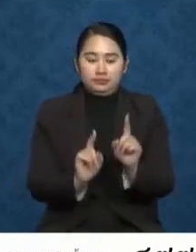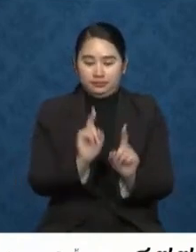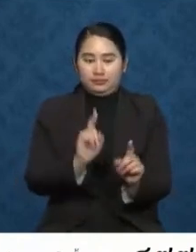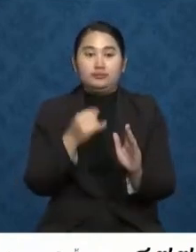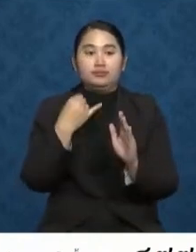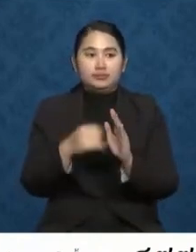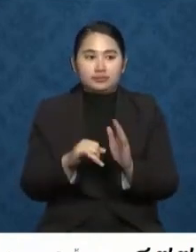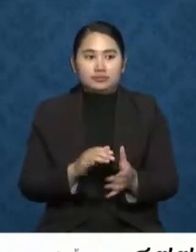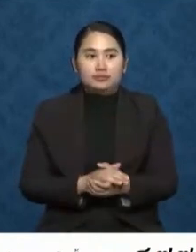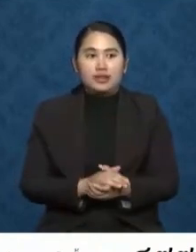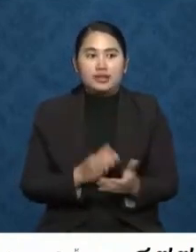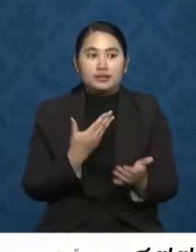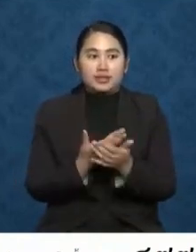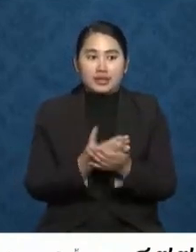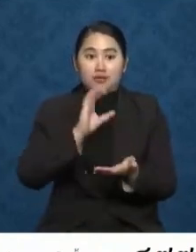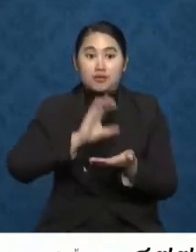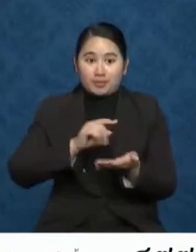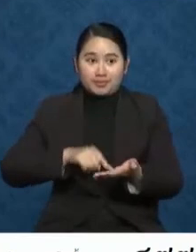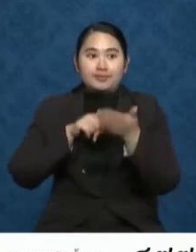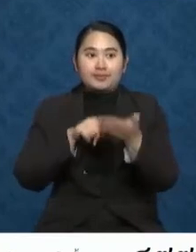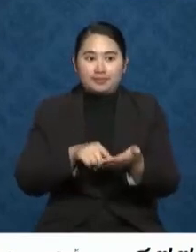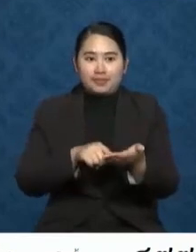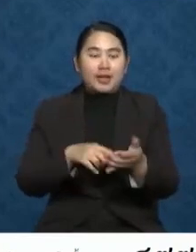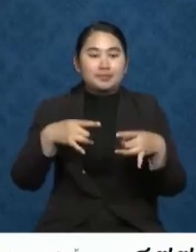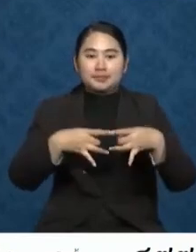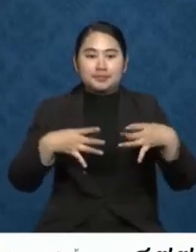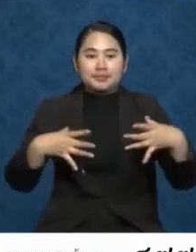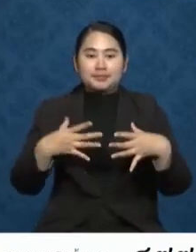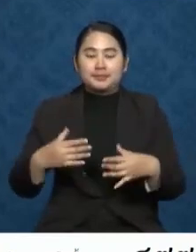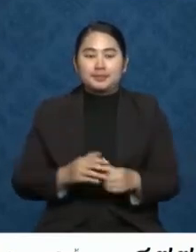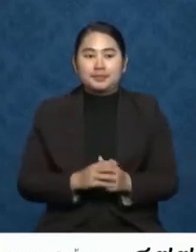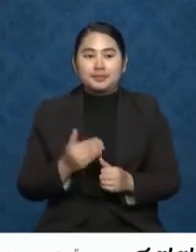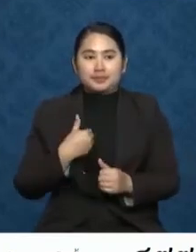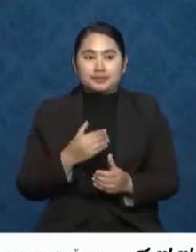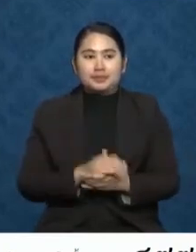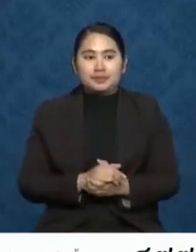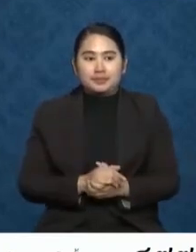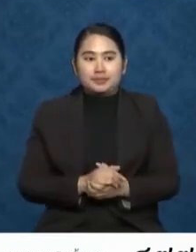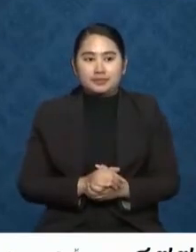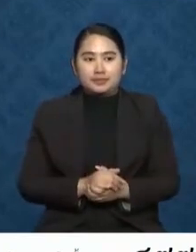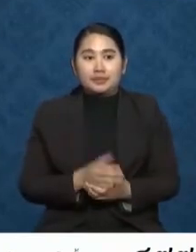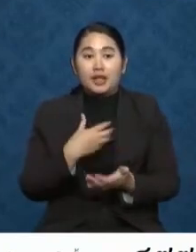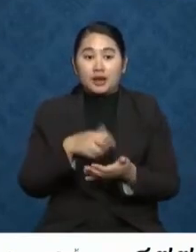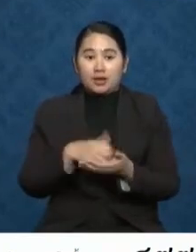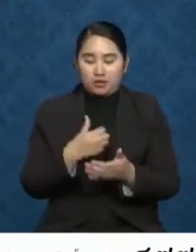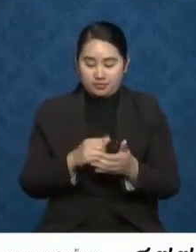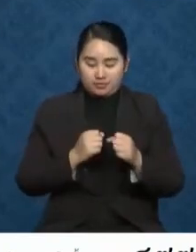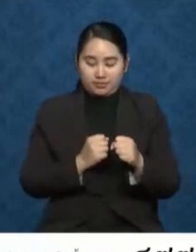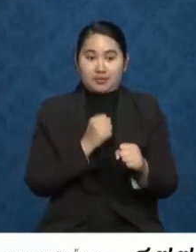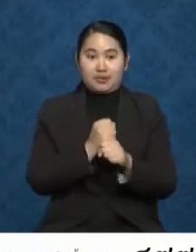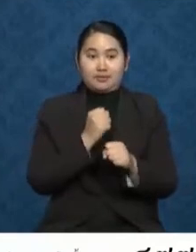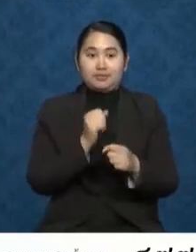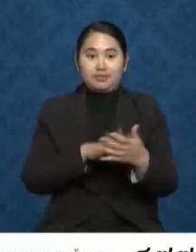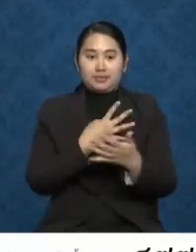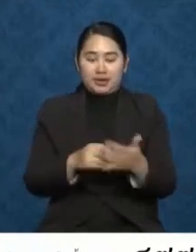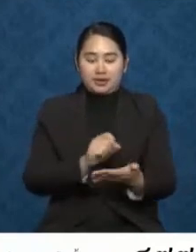ดจึงทำให้การเสนองบประมาณเกินความจำเป็นต่อภารกิจหลักของกระทรวงการต่างประเทศในท้ายที่สุดนี่ยังไม่รวมถึงความพยายามในการเขียนแผนงาน